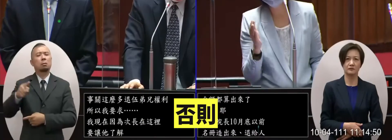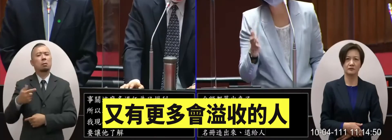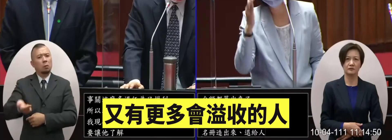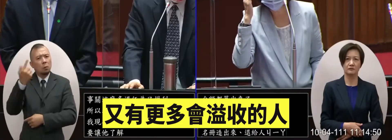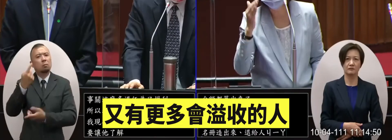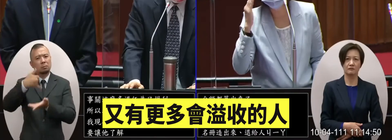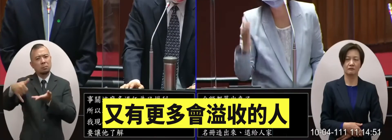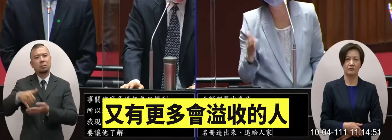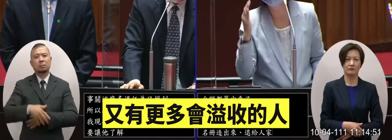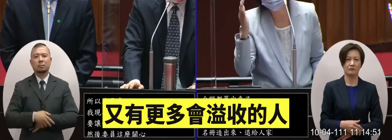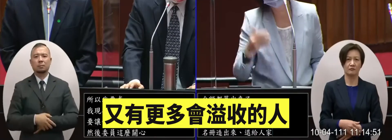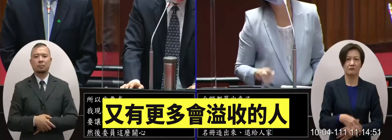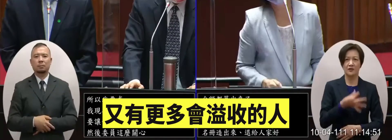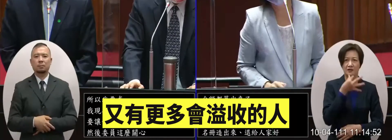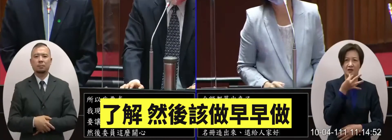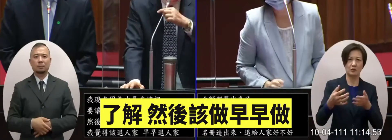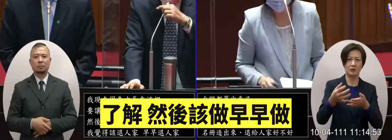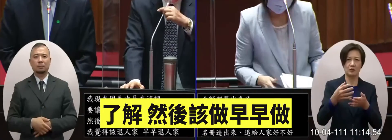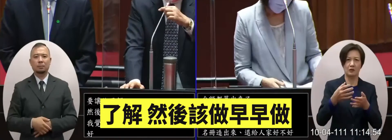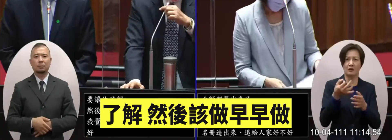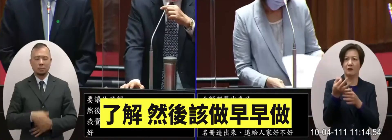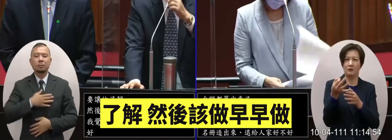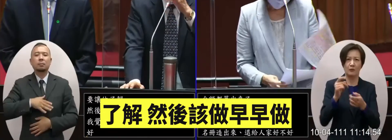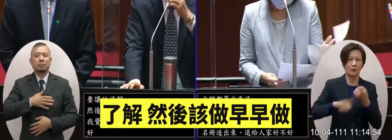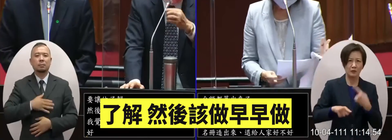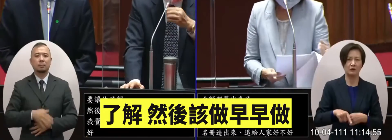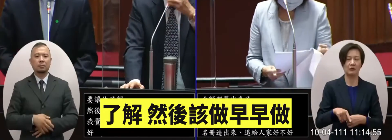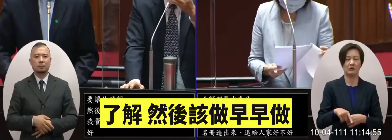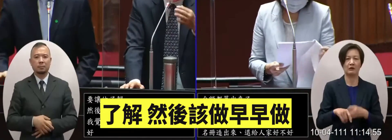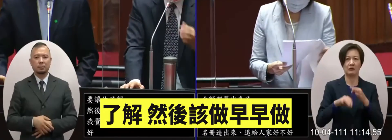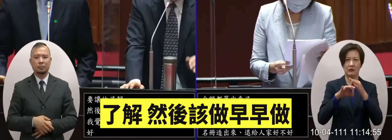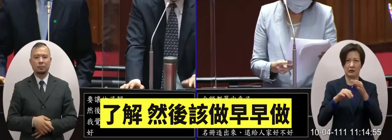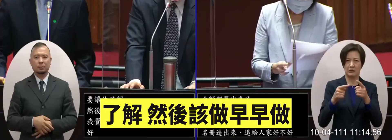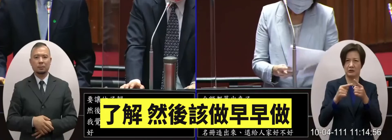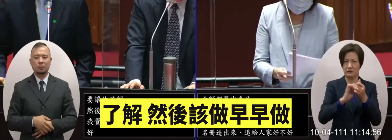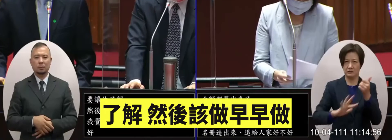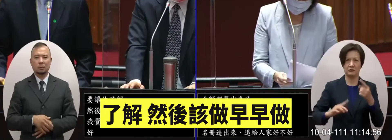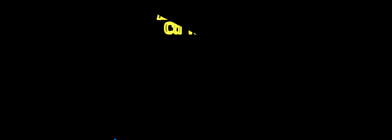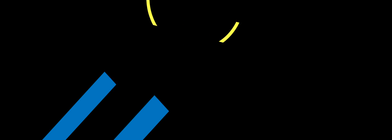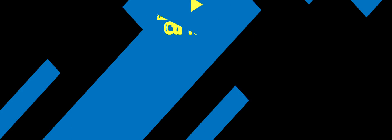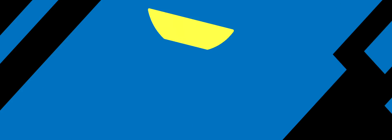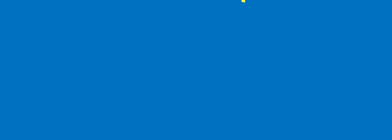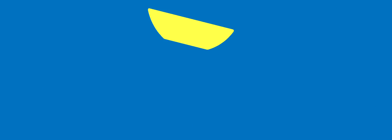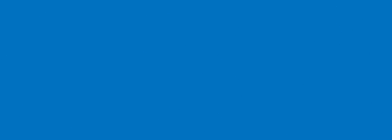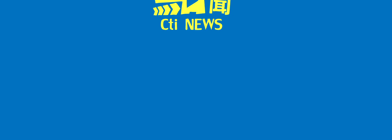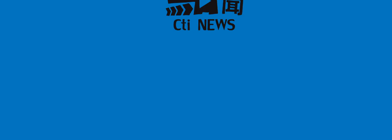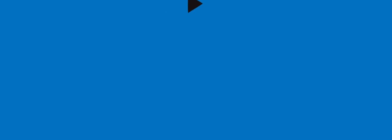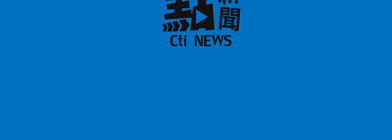否则又有更多会易收的人。 了解啊，然后该做早早做。